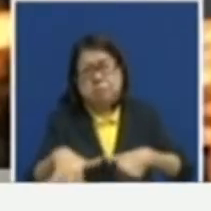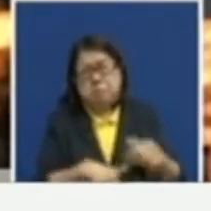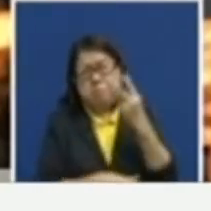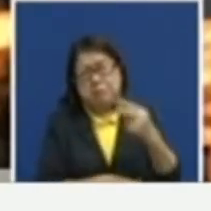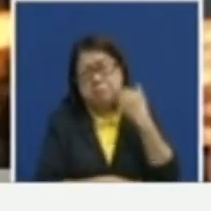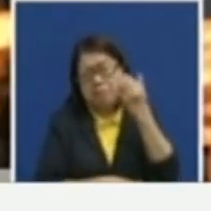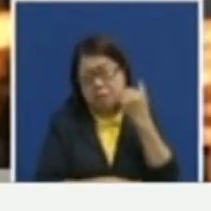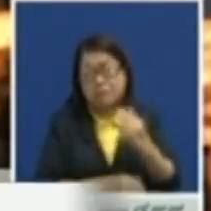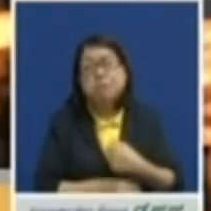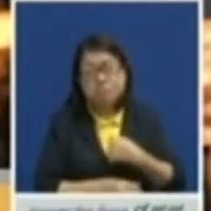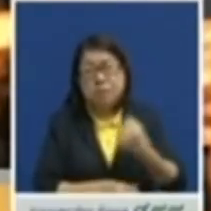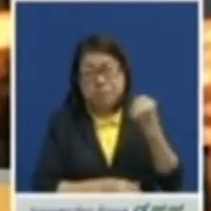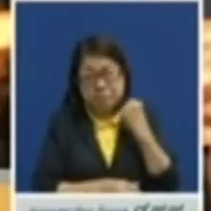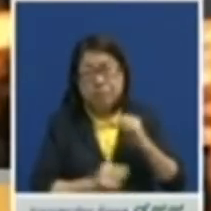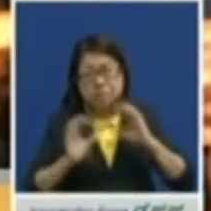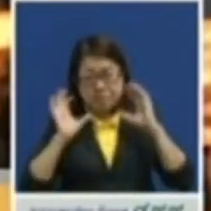ผมก็อยู่ในอำนาจรัฐ